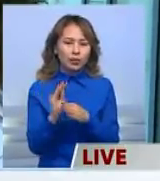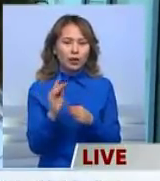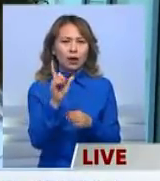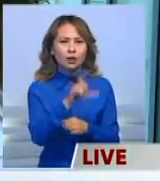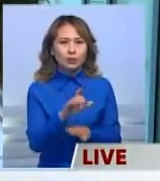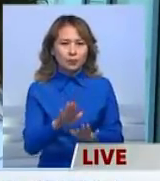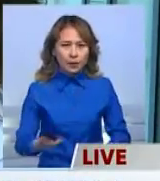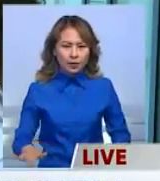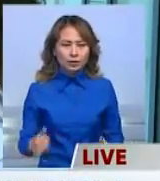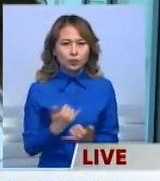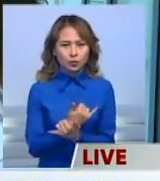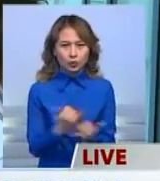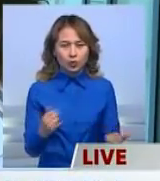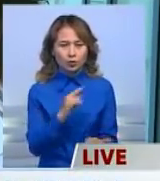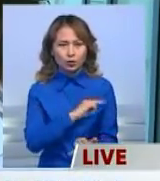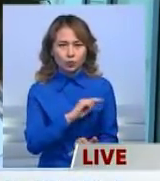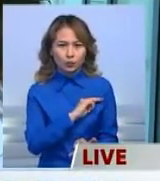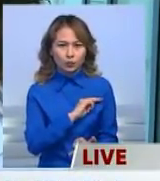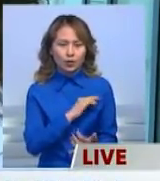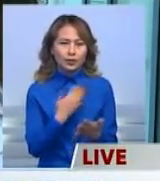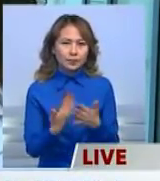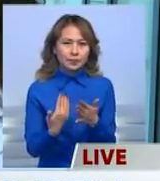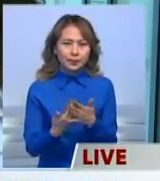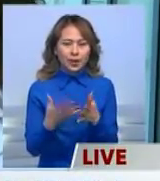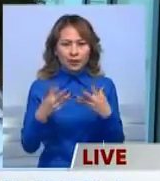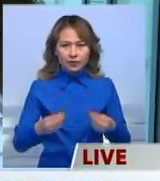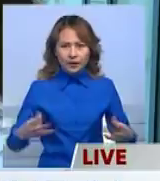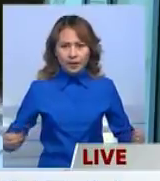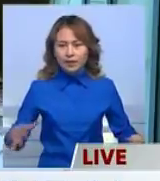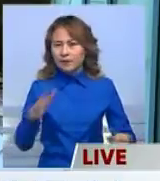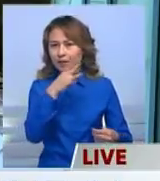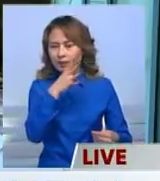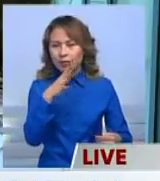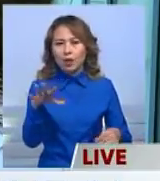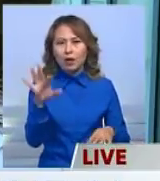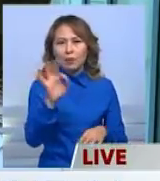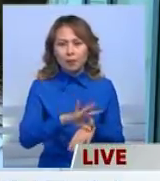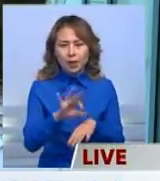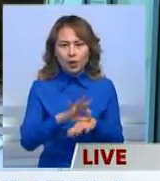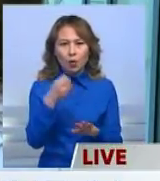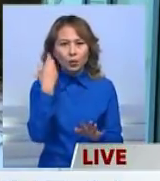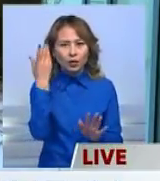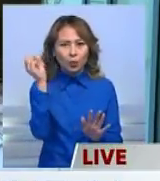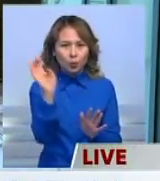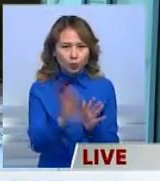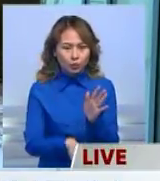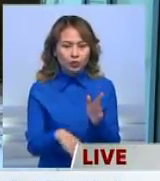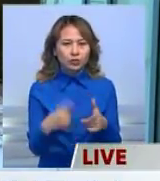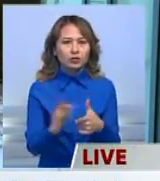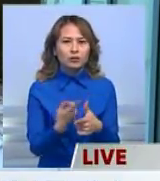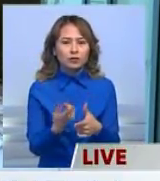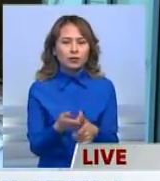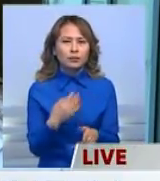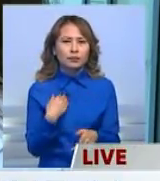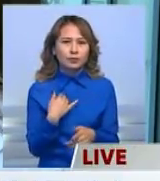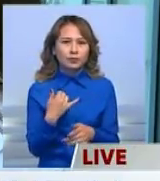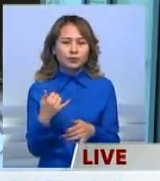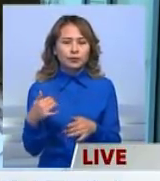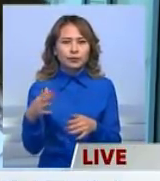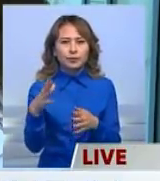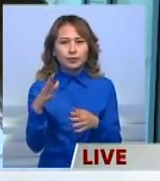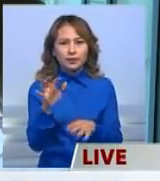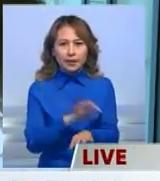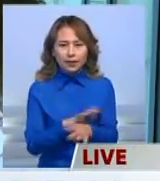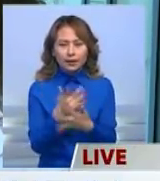балаларға қызмет көрсетеміз. Мысалы, көктем кезінде науқастардың ауруы асқынған кезде, біз оларға